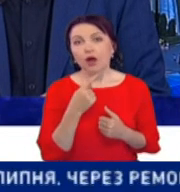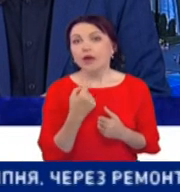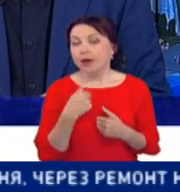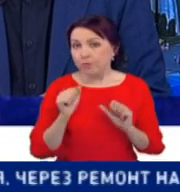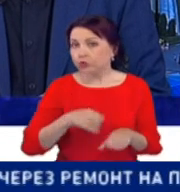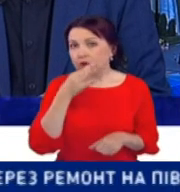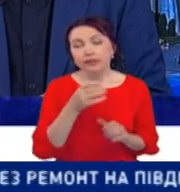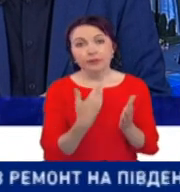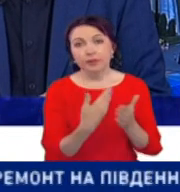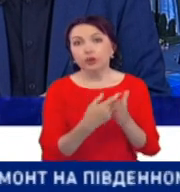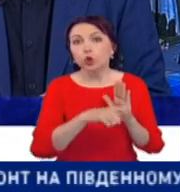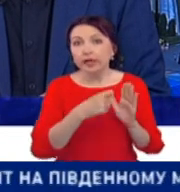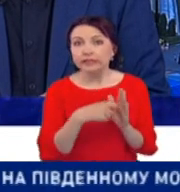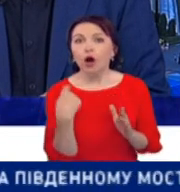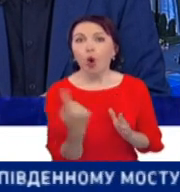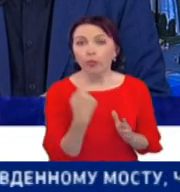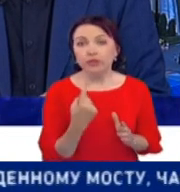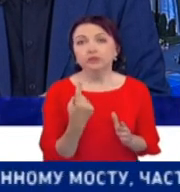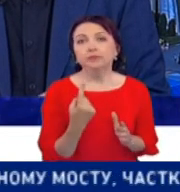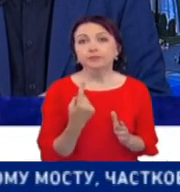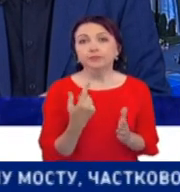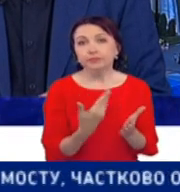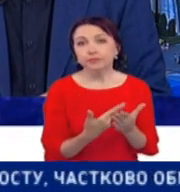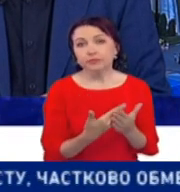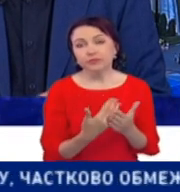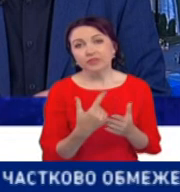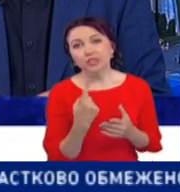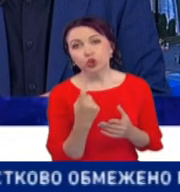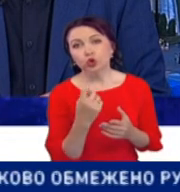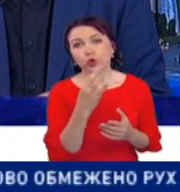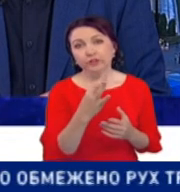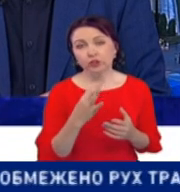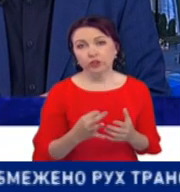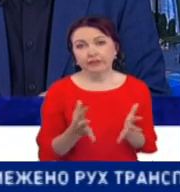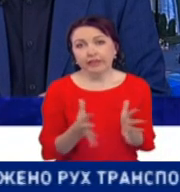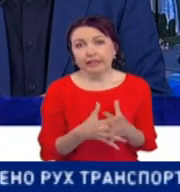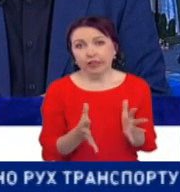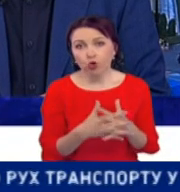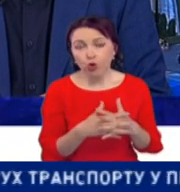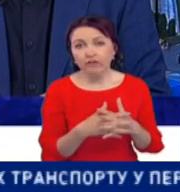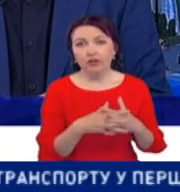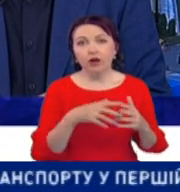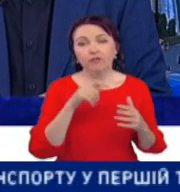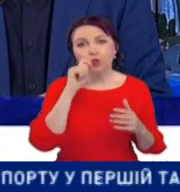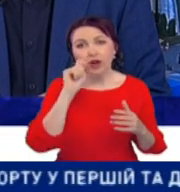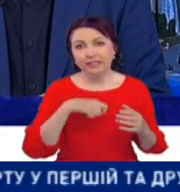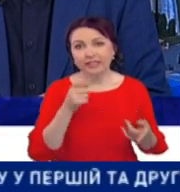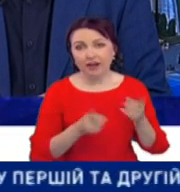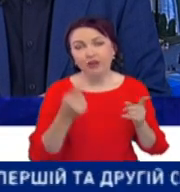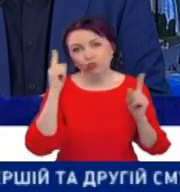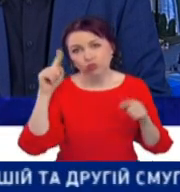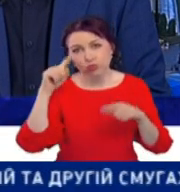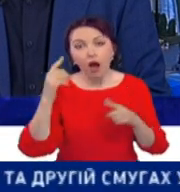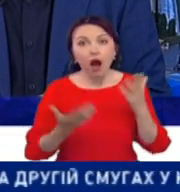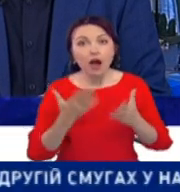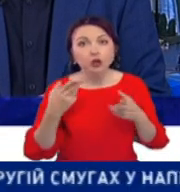якщо Донецька область, вона, ну, відсотків на 100 вона інтегрована, да, в українські реалії, то якщо ти